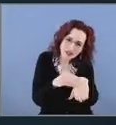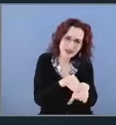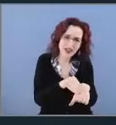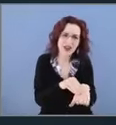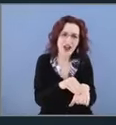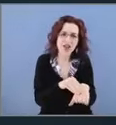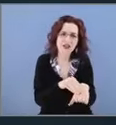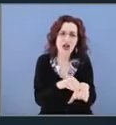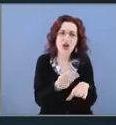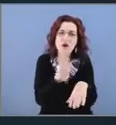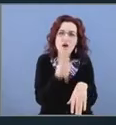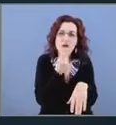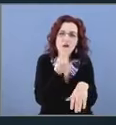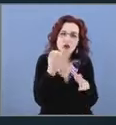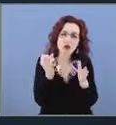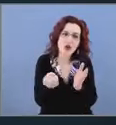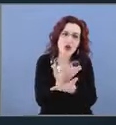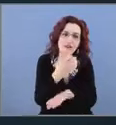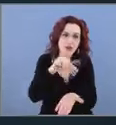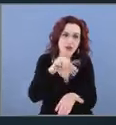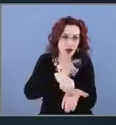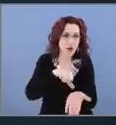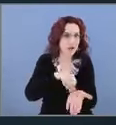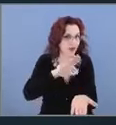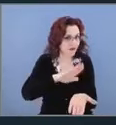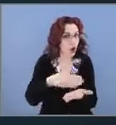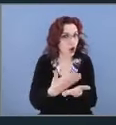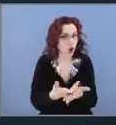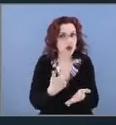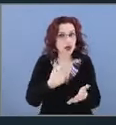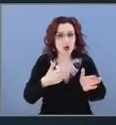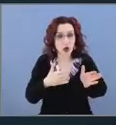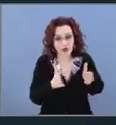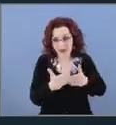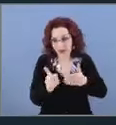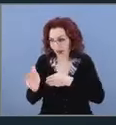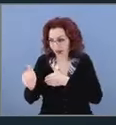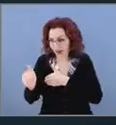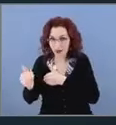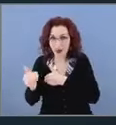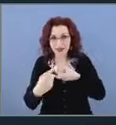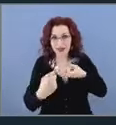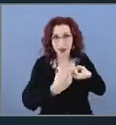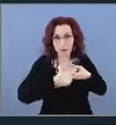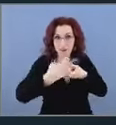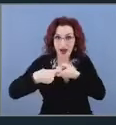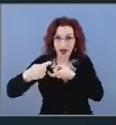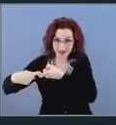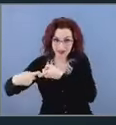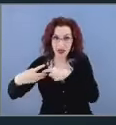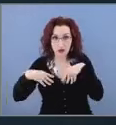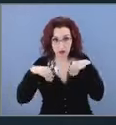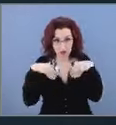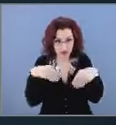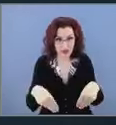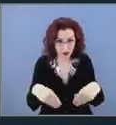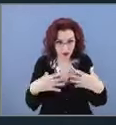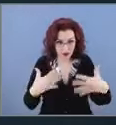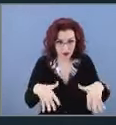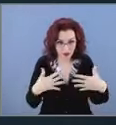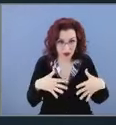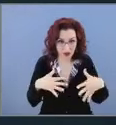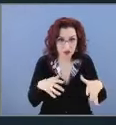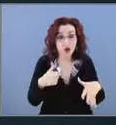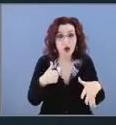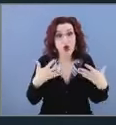significativa, abbiamo partecipato come dipartimenti partner a questa iniziativa e sono contento che anche delle nostre studentesse